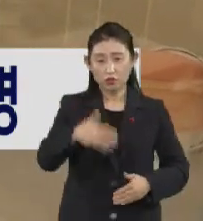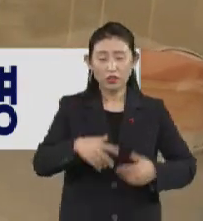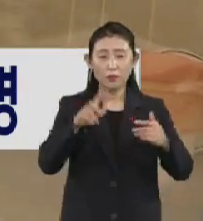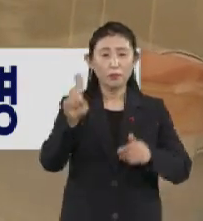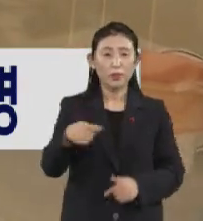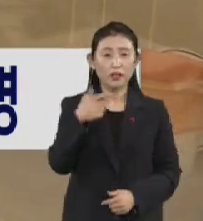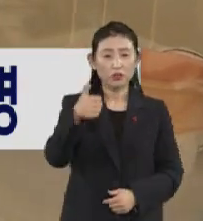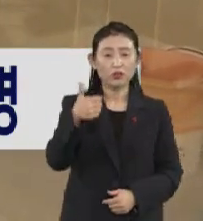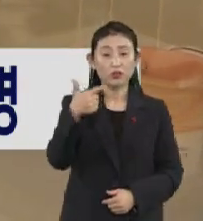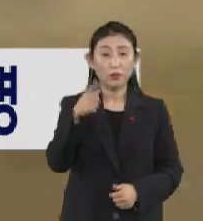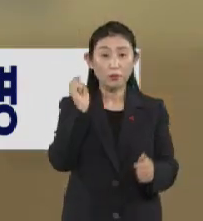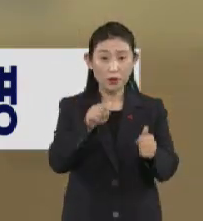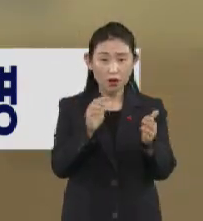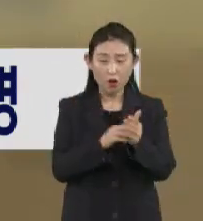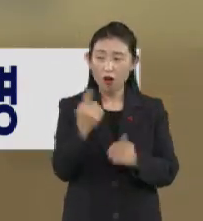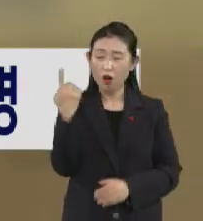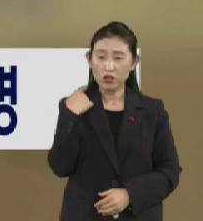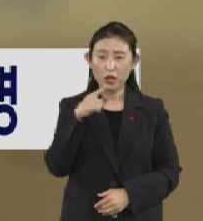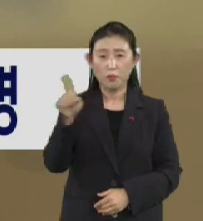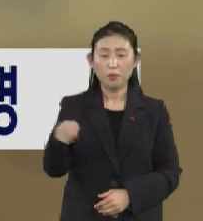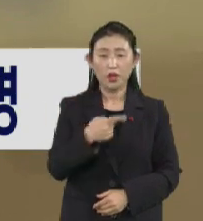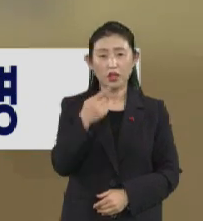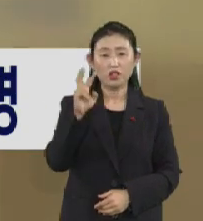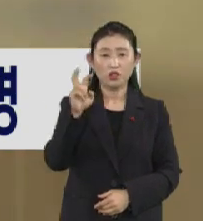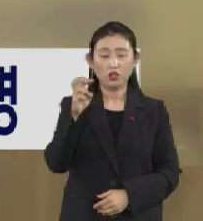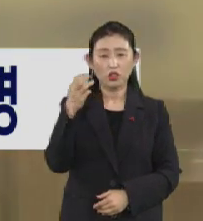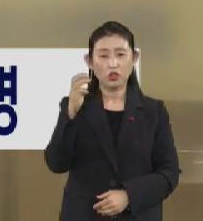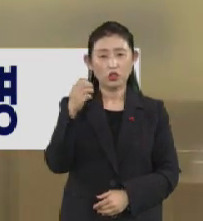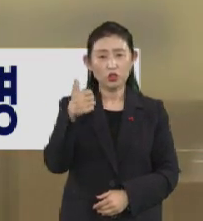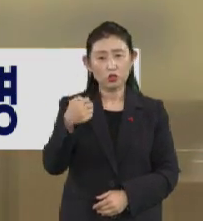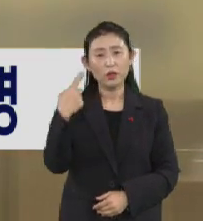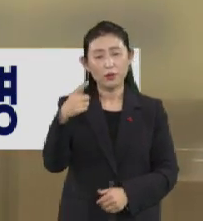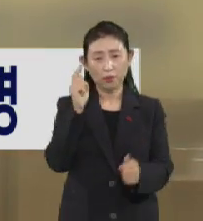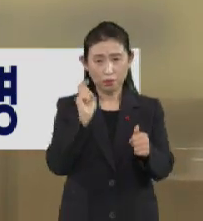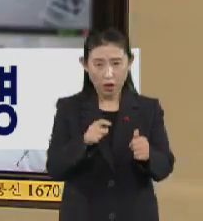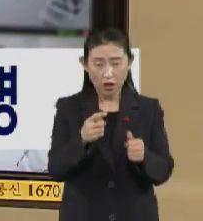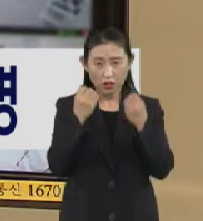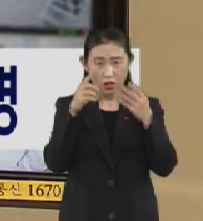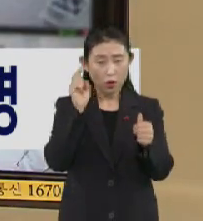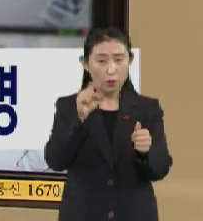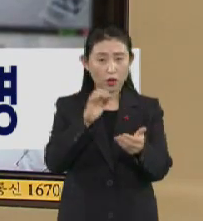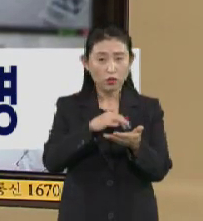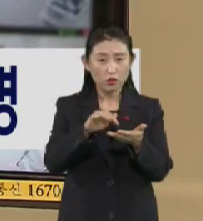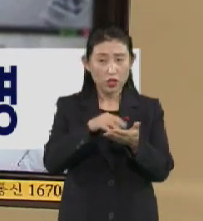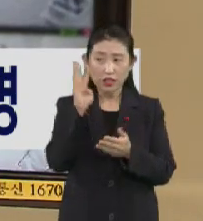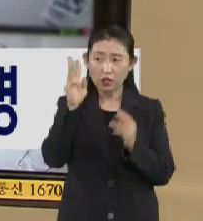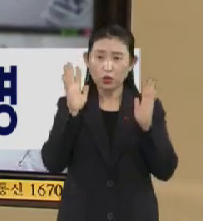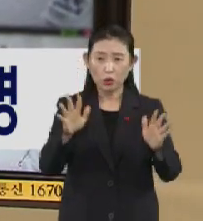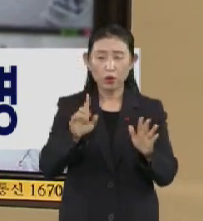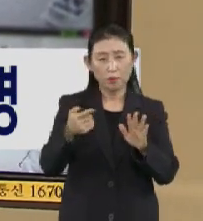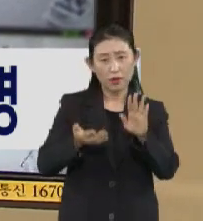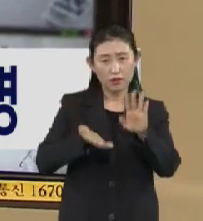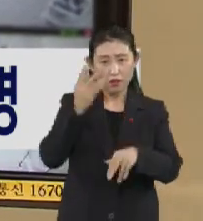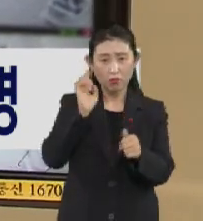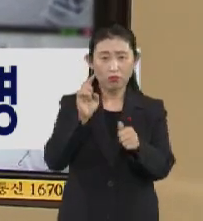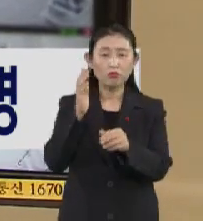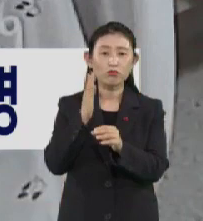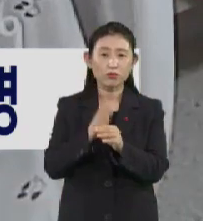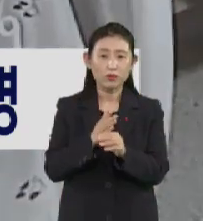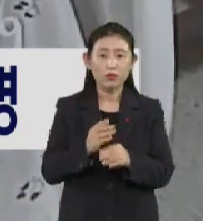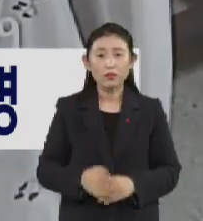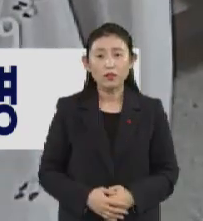확진자가 나왔던 충남에서는 어제 151명의 감염이 확인돼 신규 확진자 수는 사흘 연속 세 자릿수를